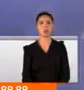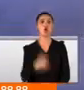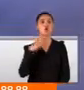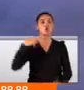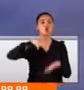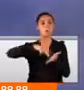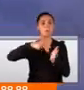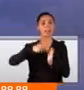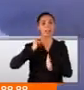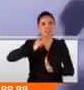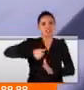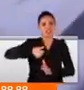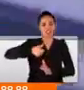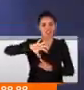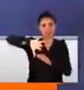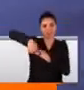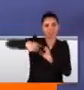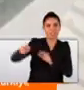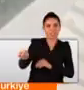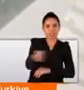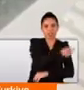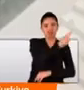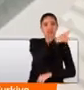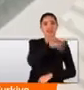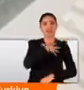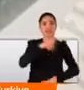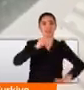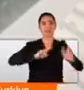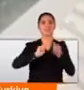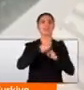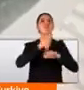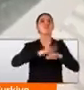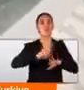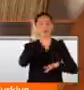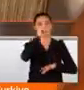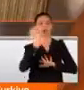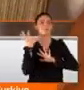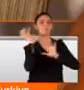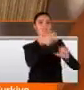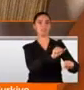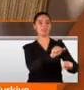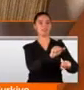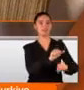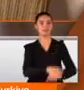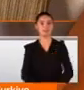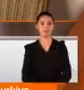Rus mankenin çantasını çalıp kaçtı ama giydiği tişörtü değiştirmeyince yakalandı.